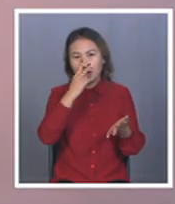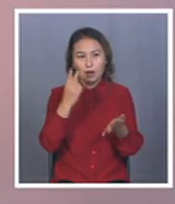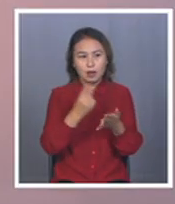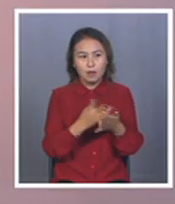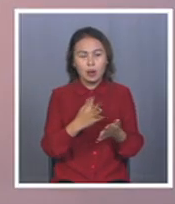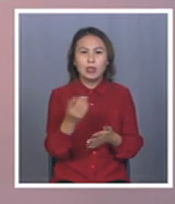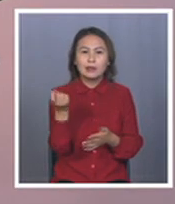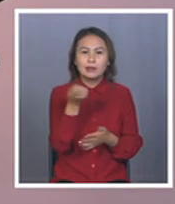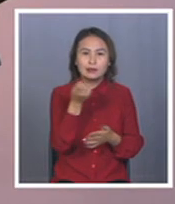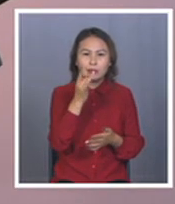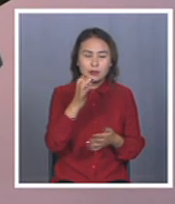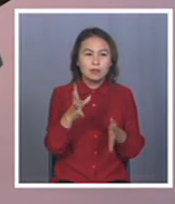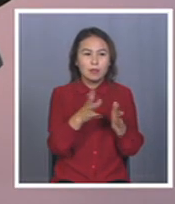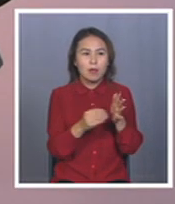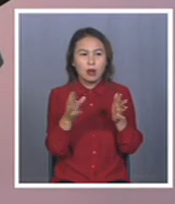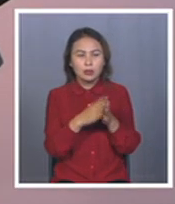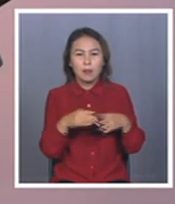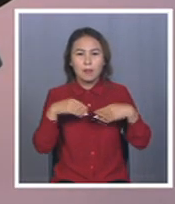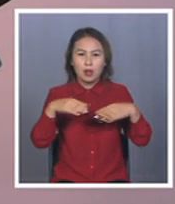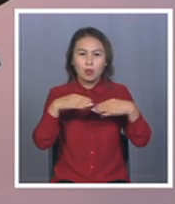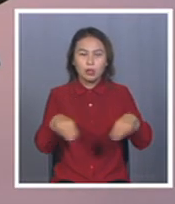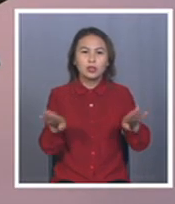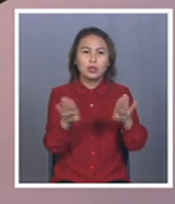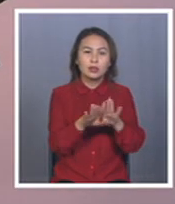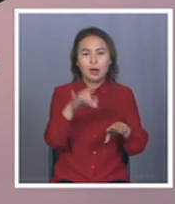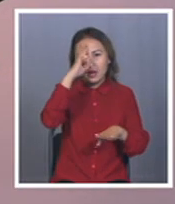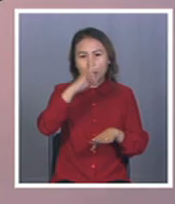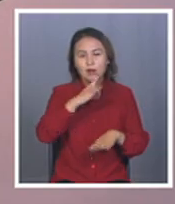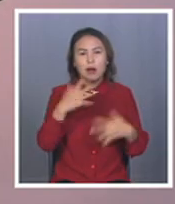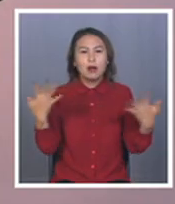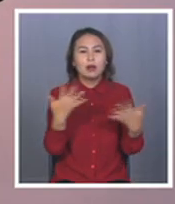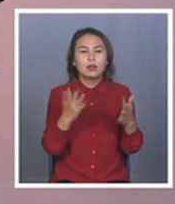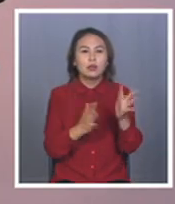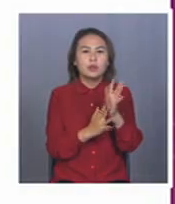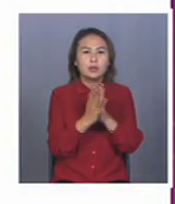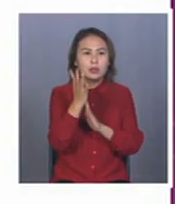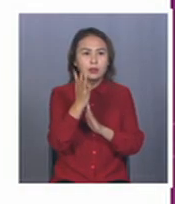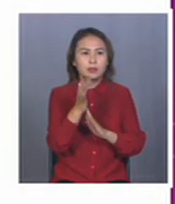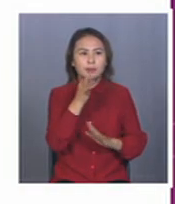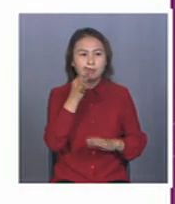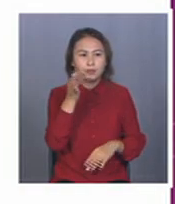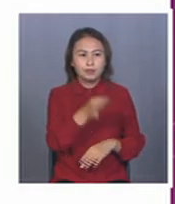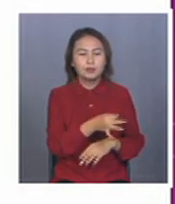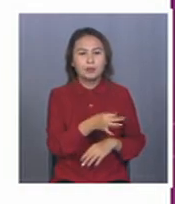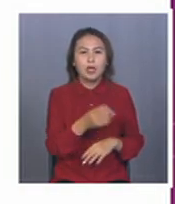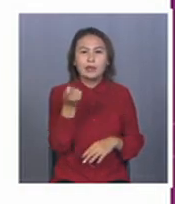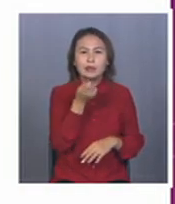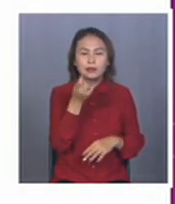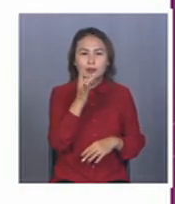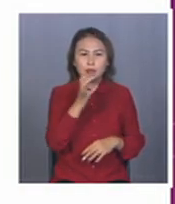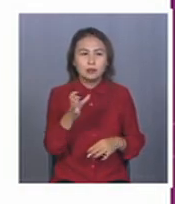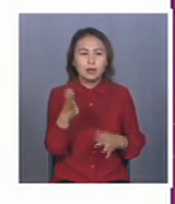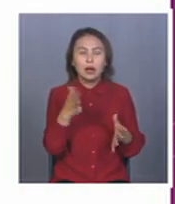күріш, мақта, бау-бақшалардың Қазақстанның қай өңірінде өсірілетінін айтып көрейік. Күріш қай